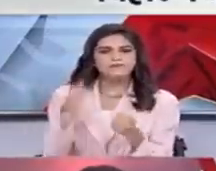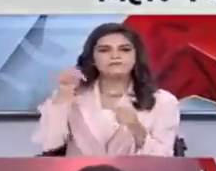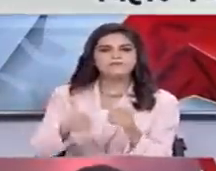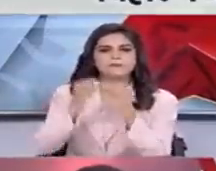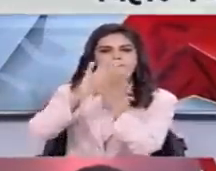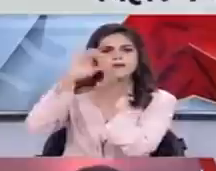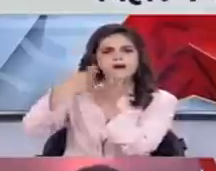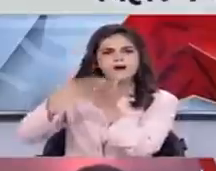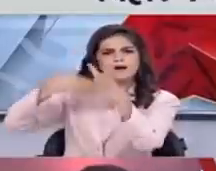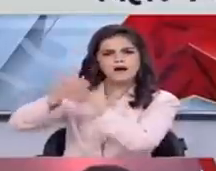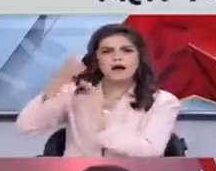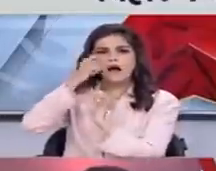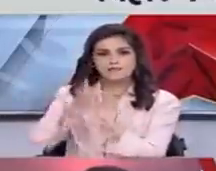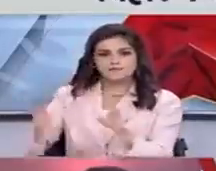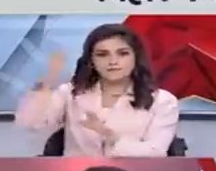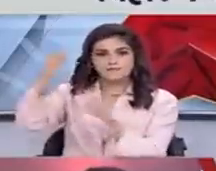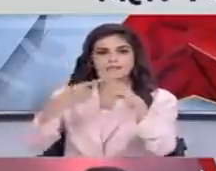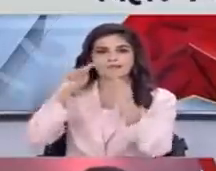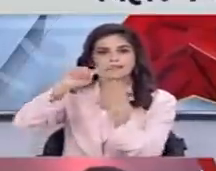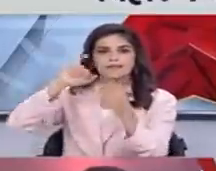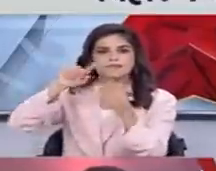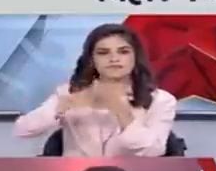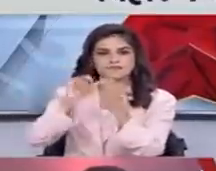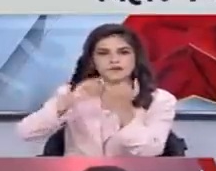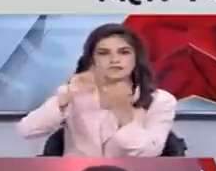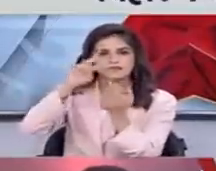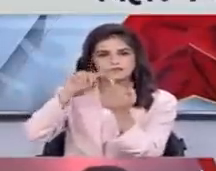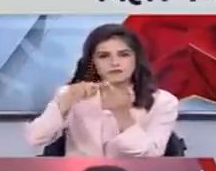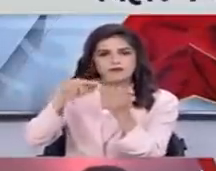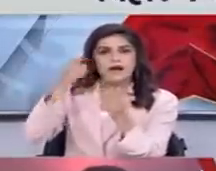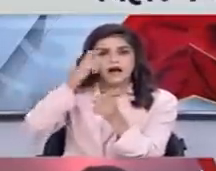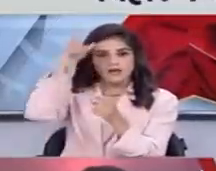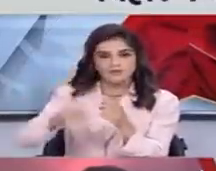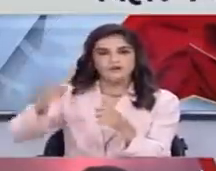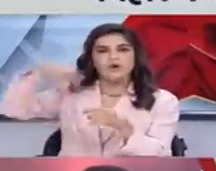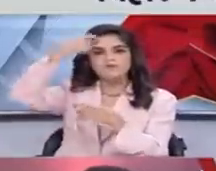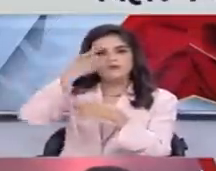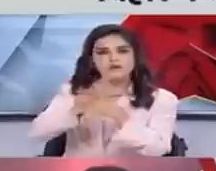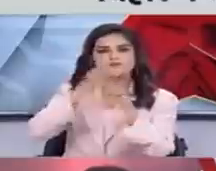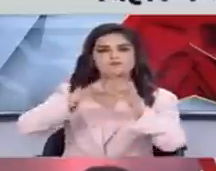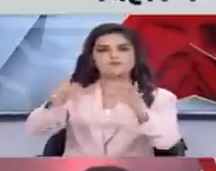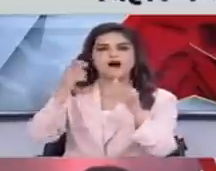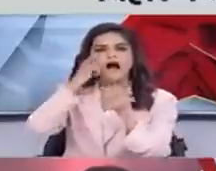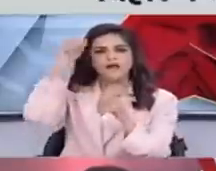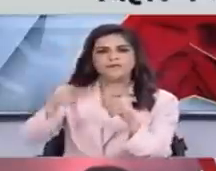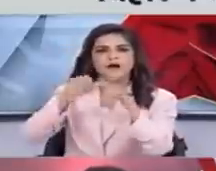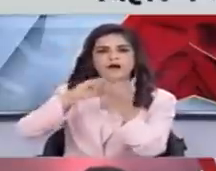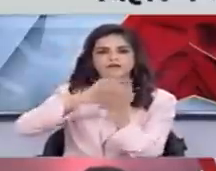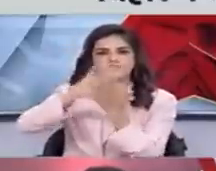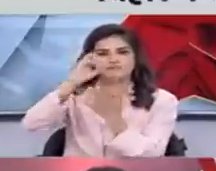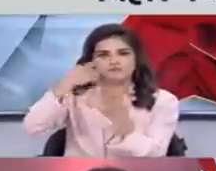बिहार में विपक्ष के नेता तेजस्वी यादव अशोक चौधरी का एक विडियो चूज किया